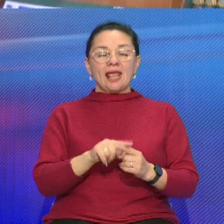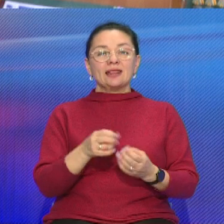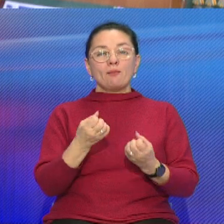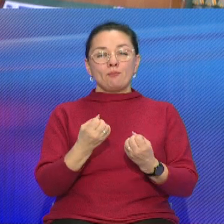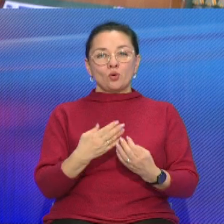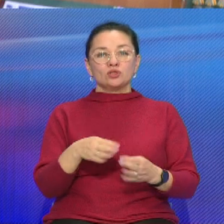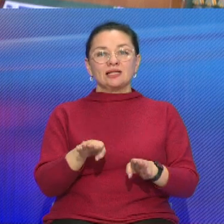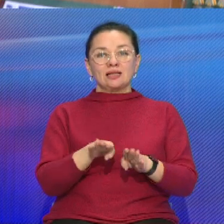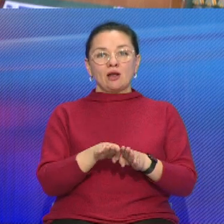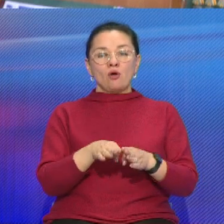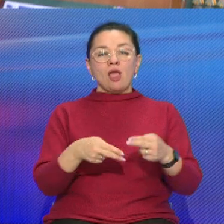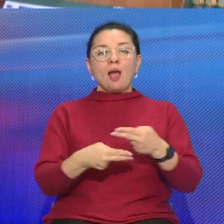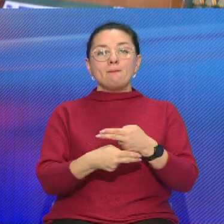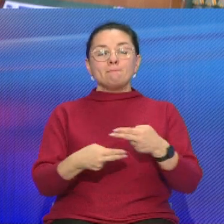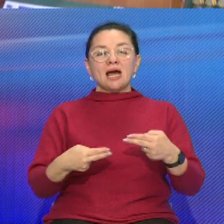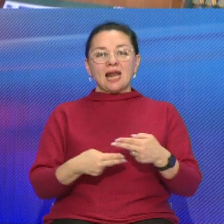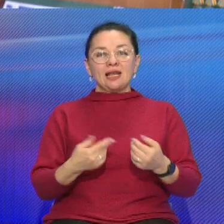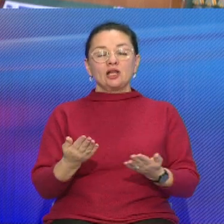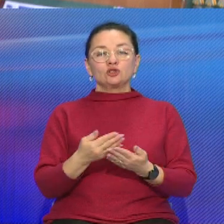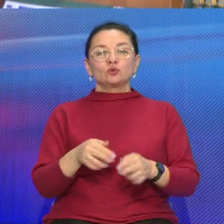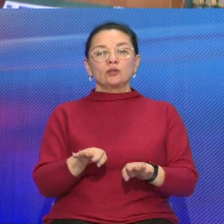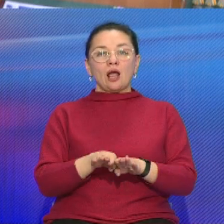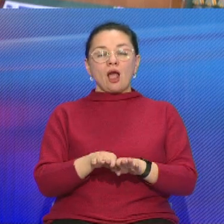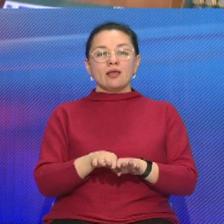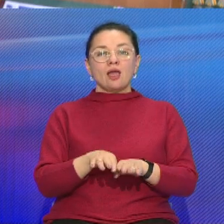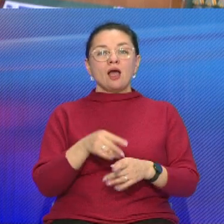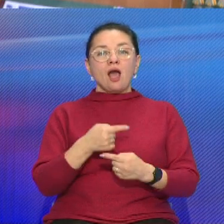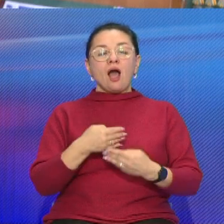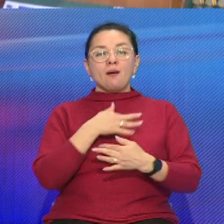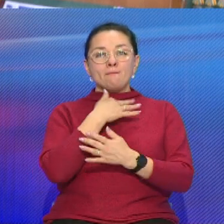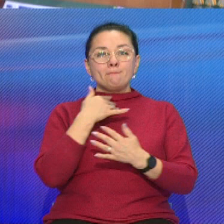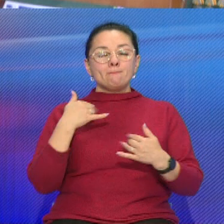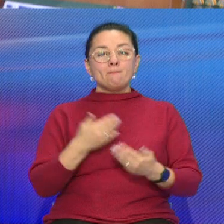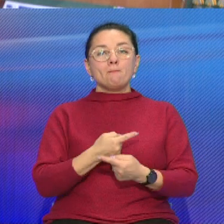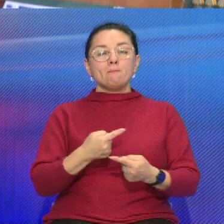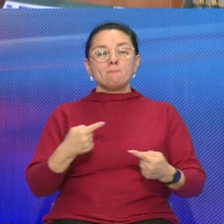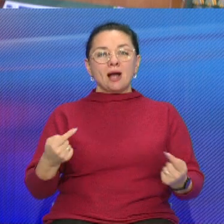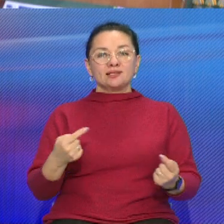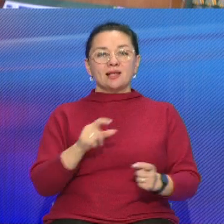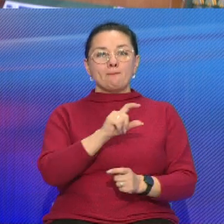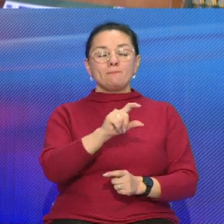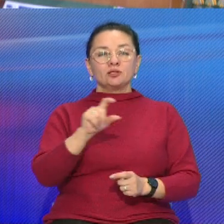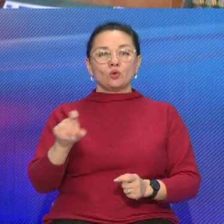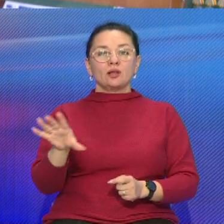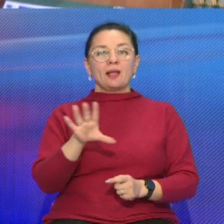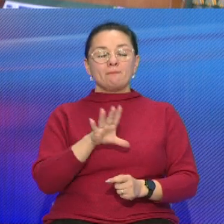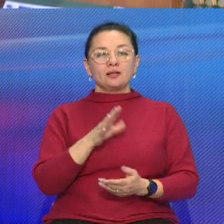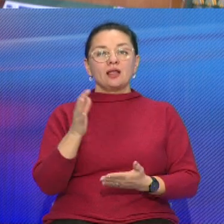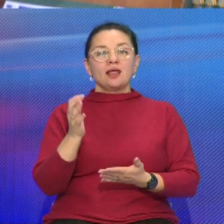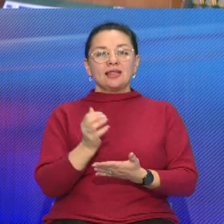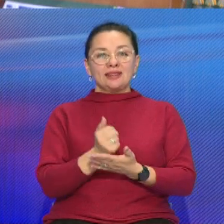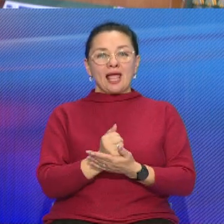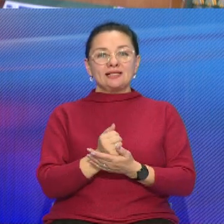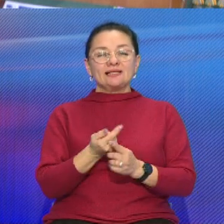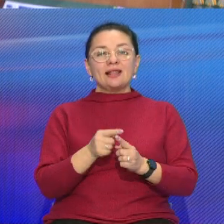что вот именно среди массы разбросанных боеприпасов, патронов, был найден именно вот этот вот